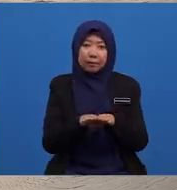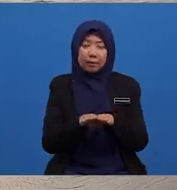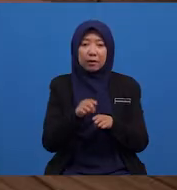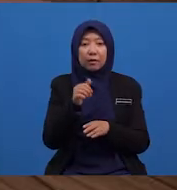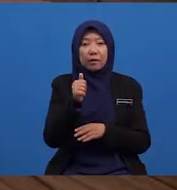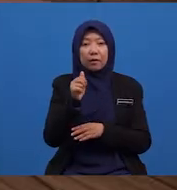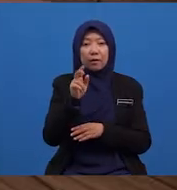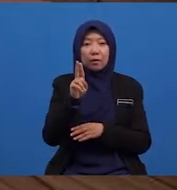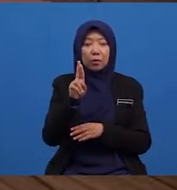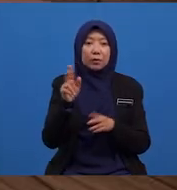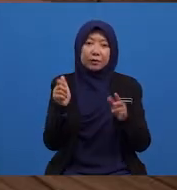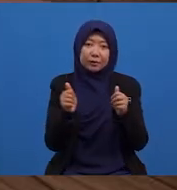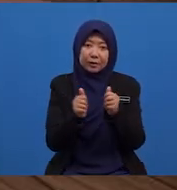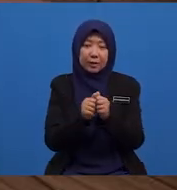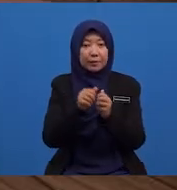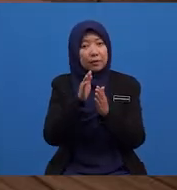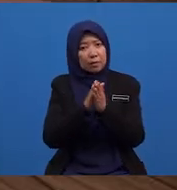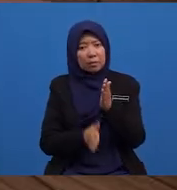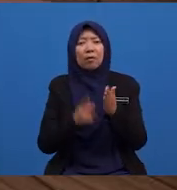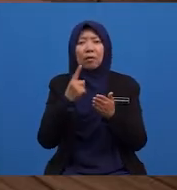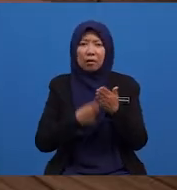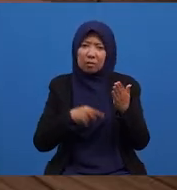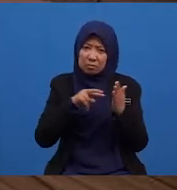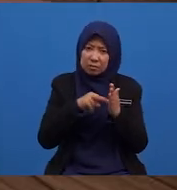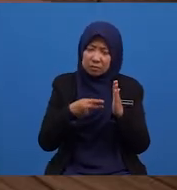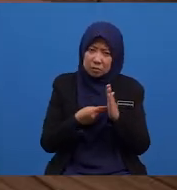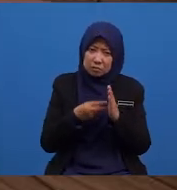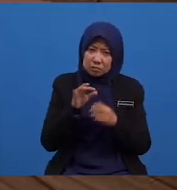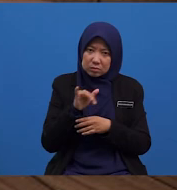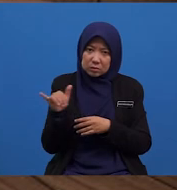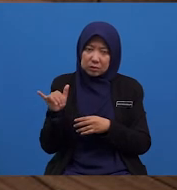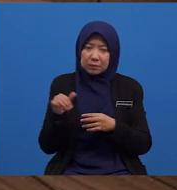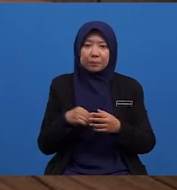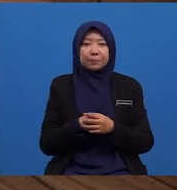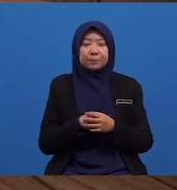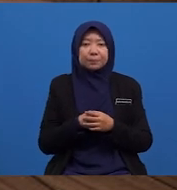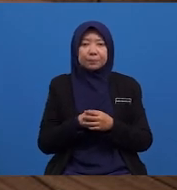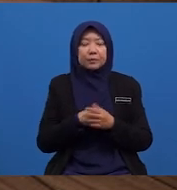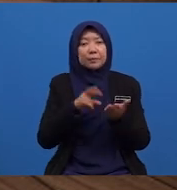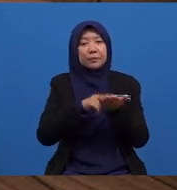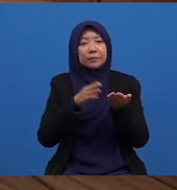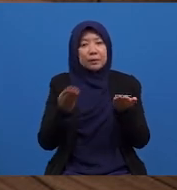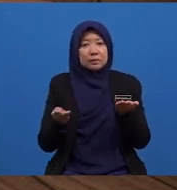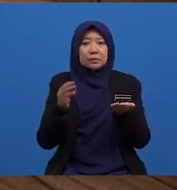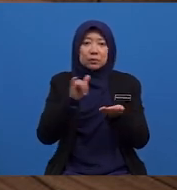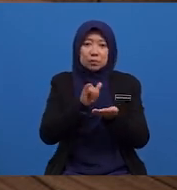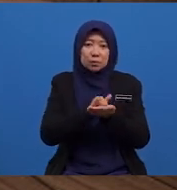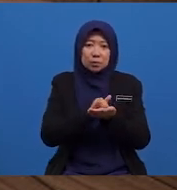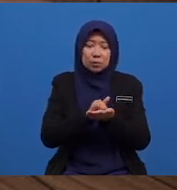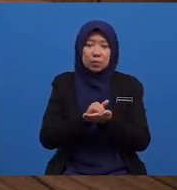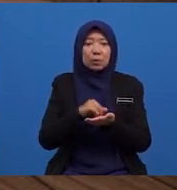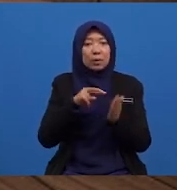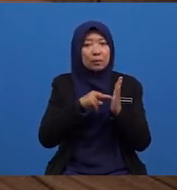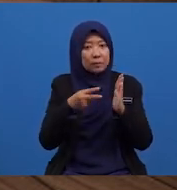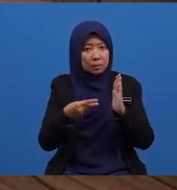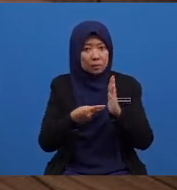tebing. Apakah maksud bagai aur dengan tebing? Peribahasa bagai aur dengan tebing membawa